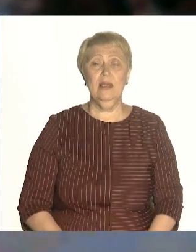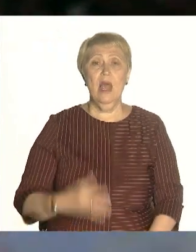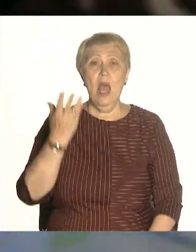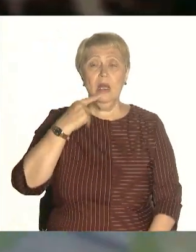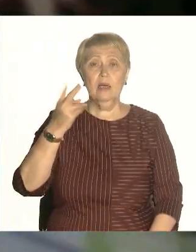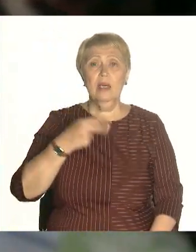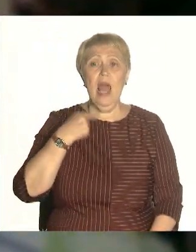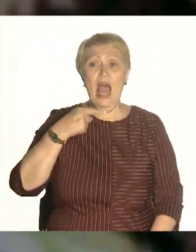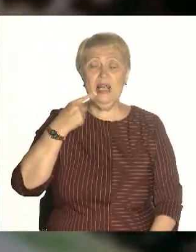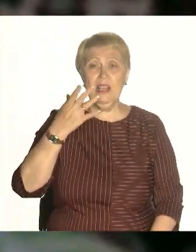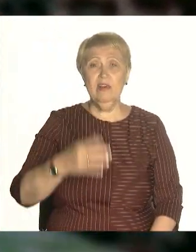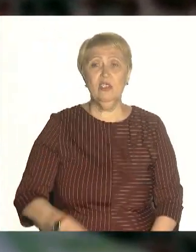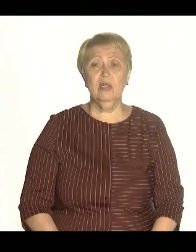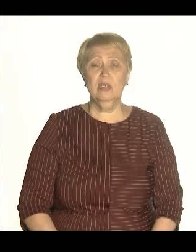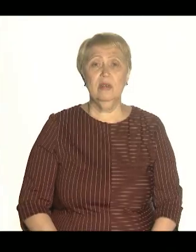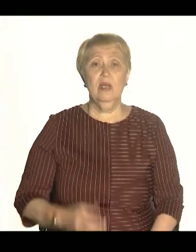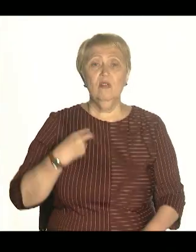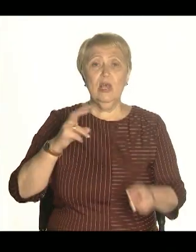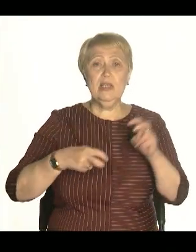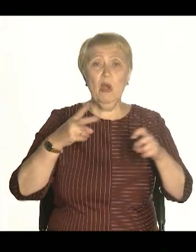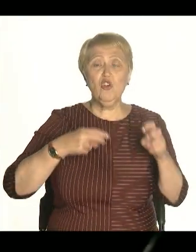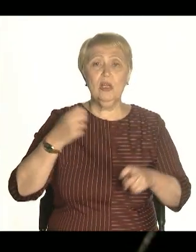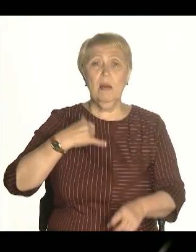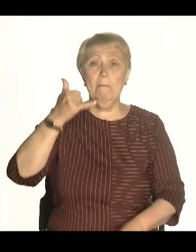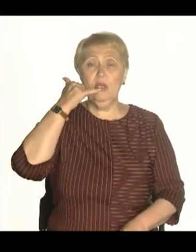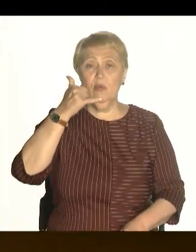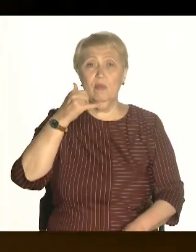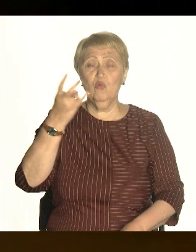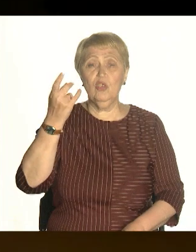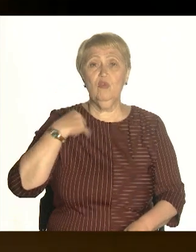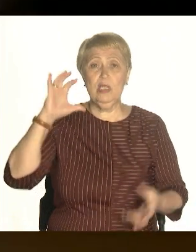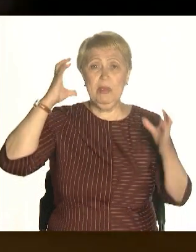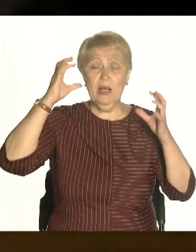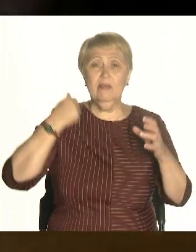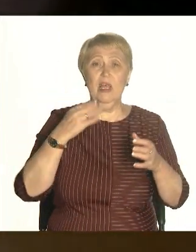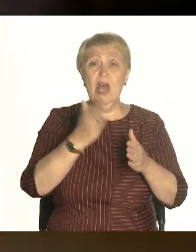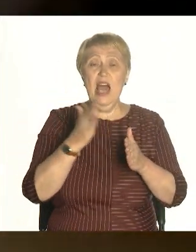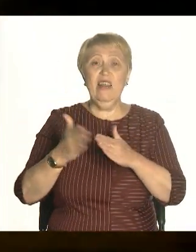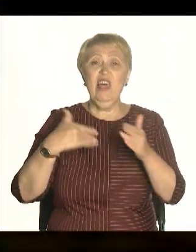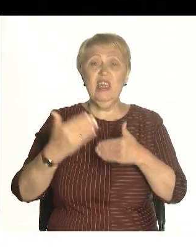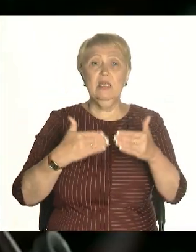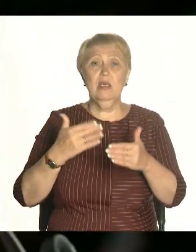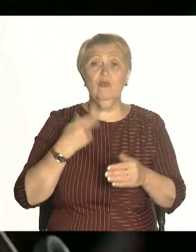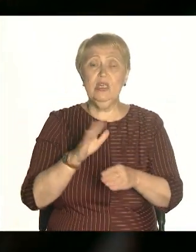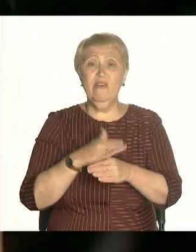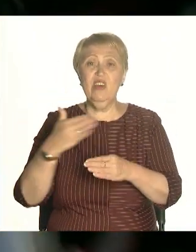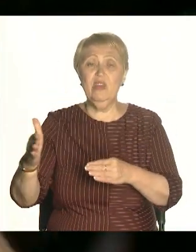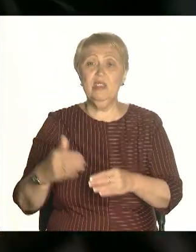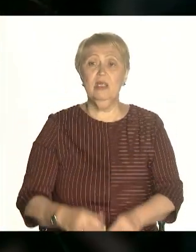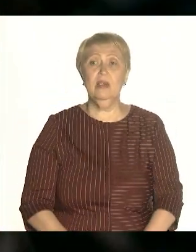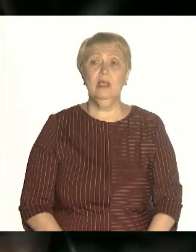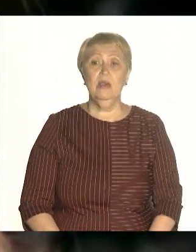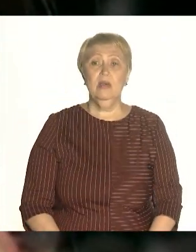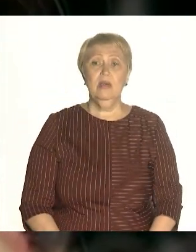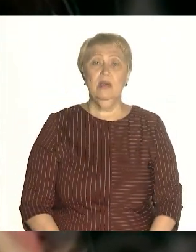по телефону. У мошенника задача какая? То есть вывести человека из состояния психологического равновесия. Да? То есть прежде всего ему